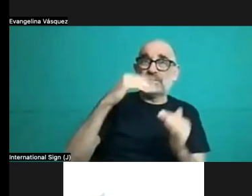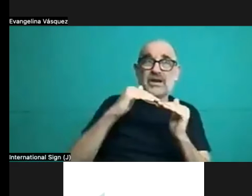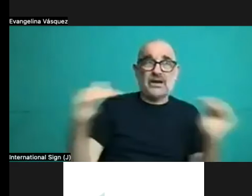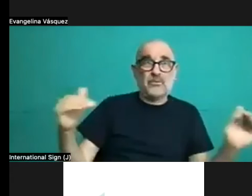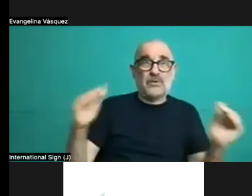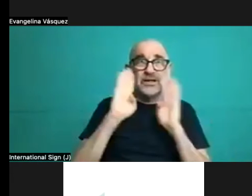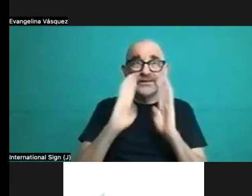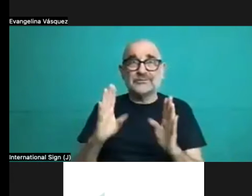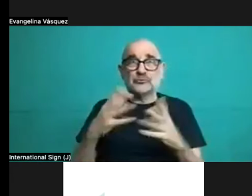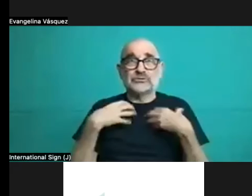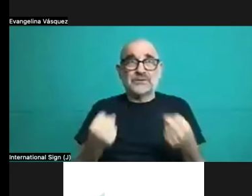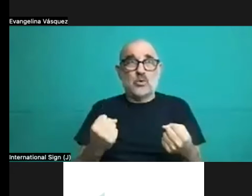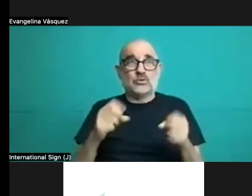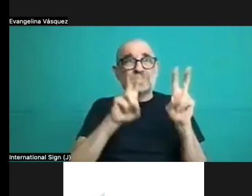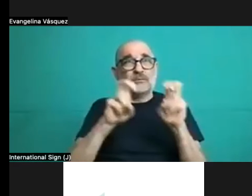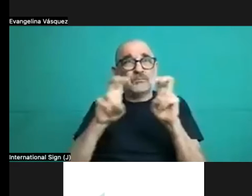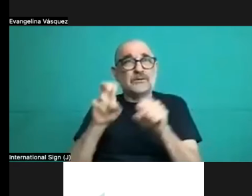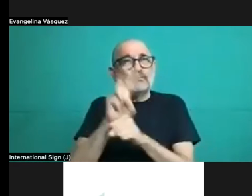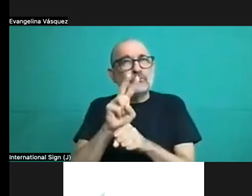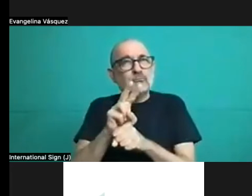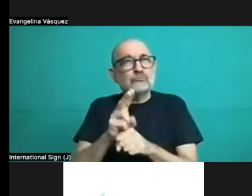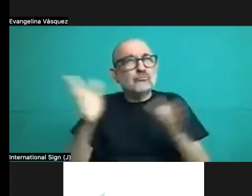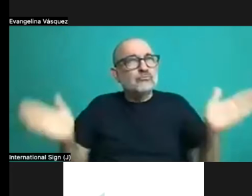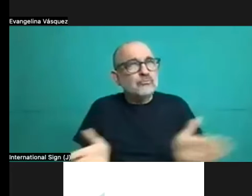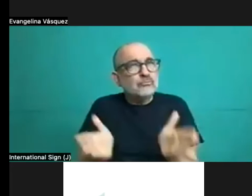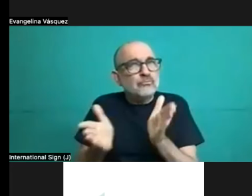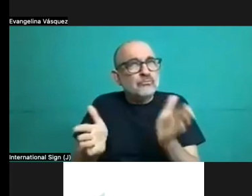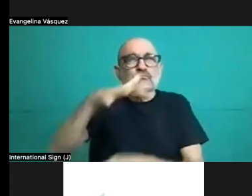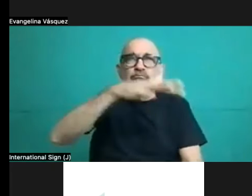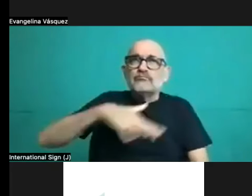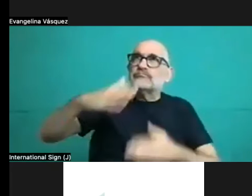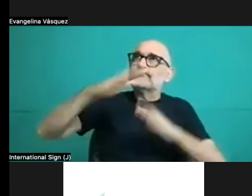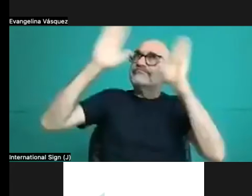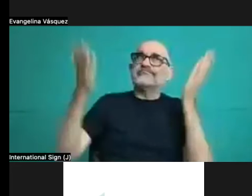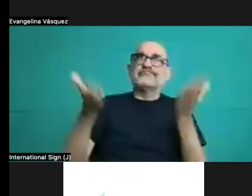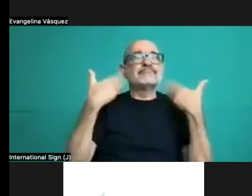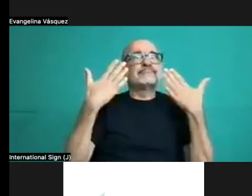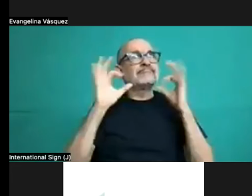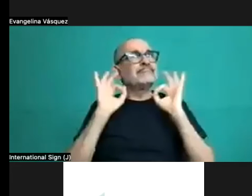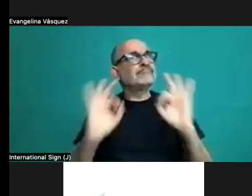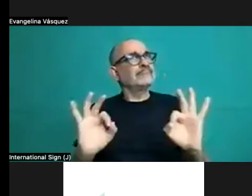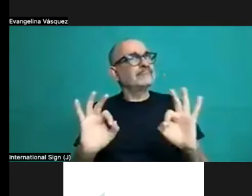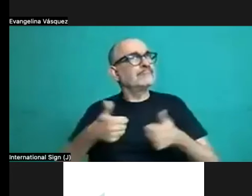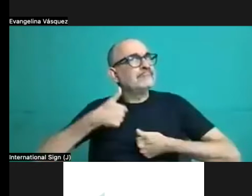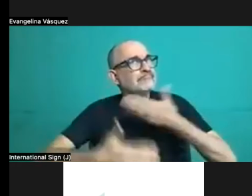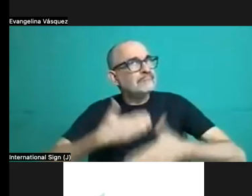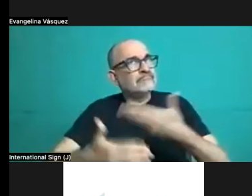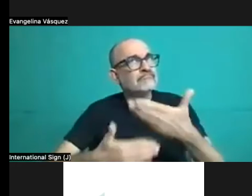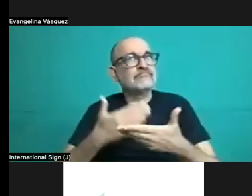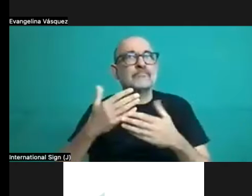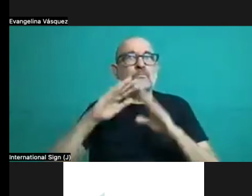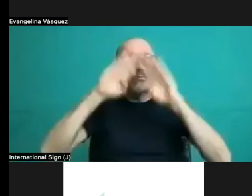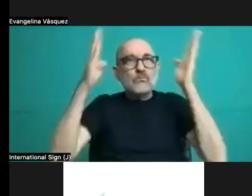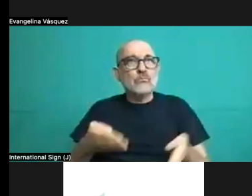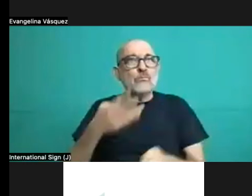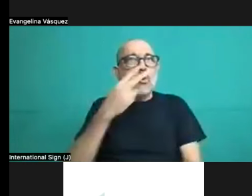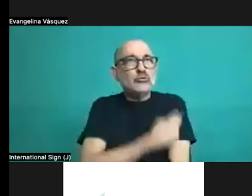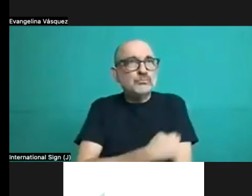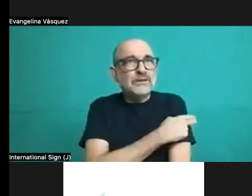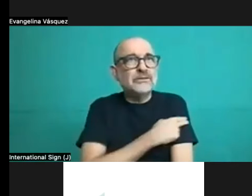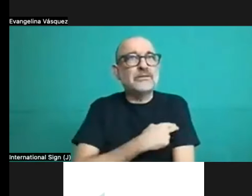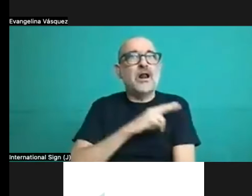qui est tout à fait favorable à l'implication des patients. Je pense que là, il y a une très bonne opportunité